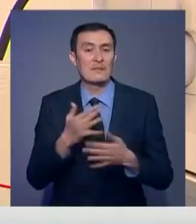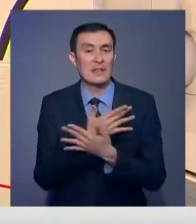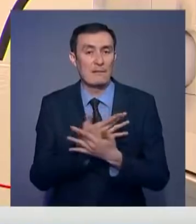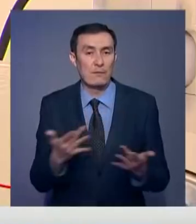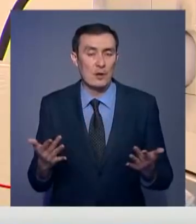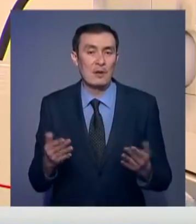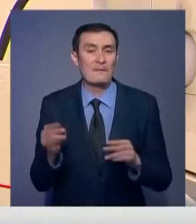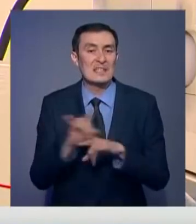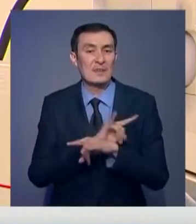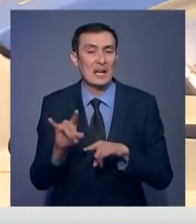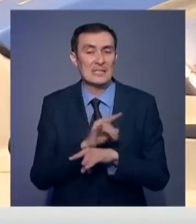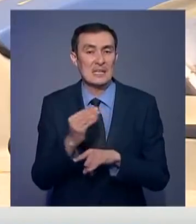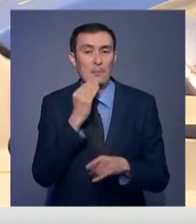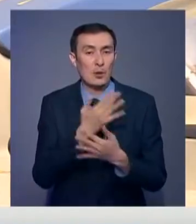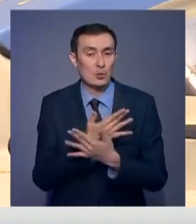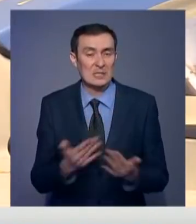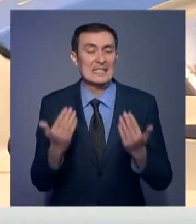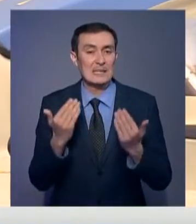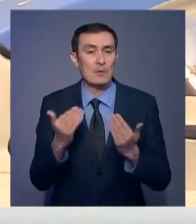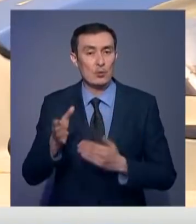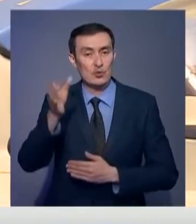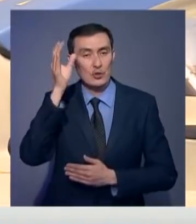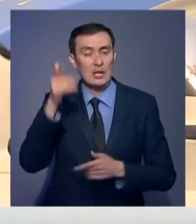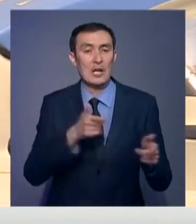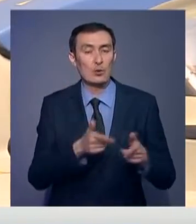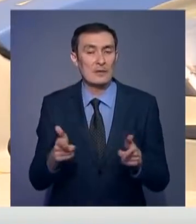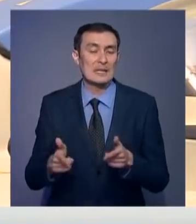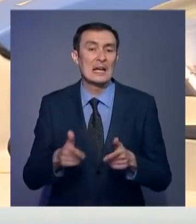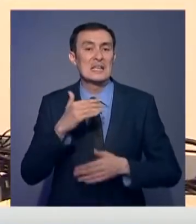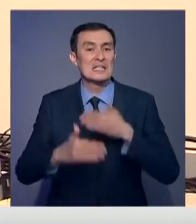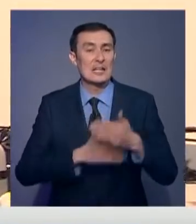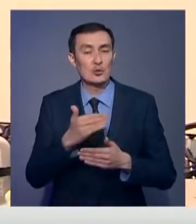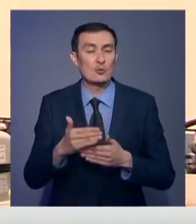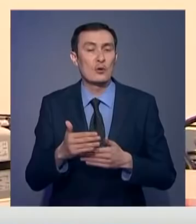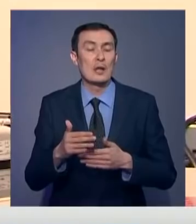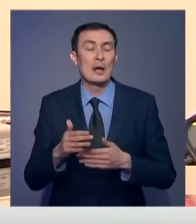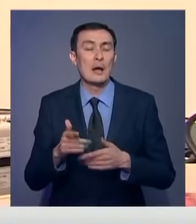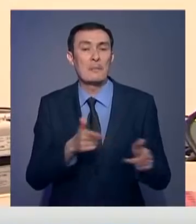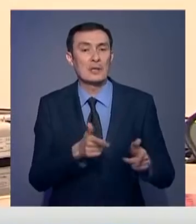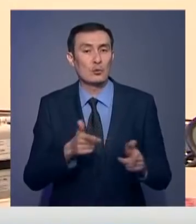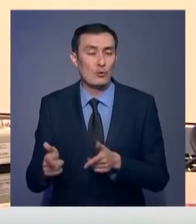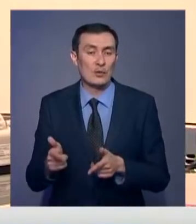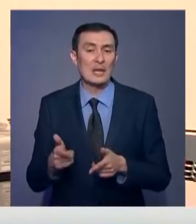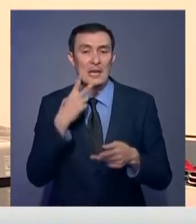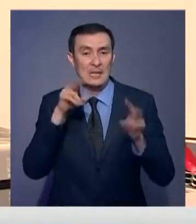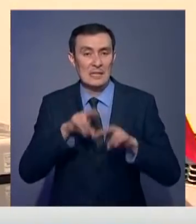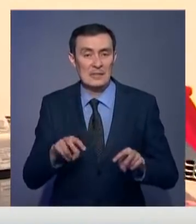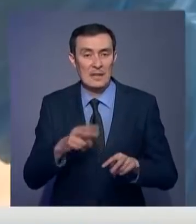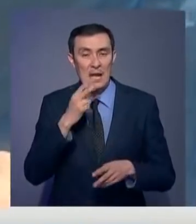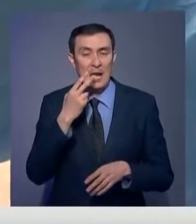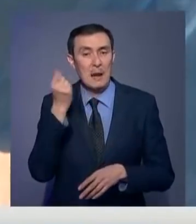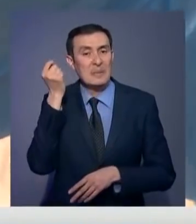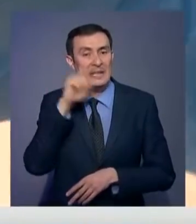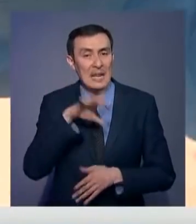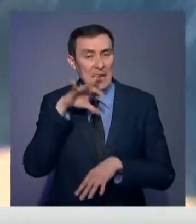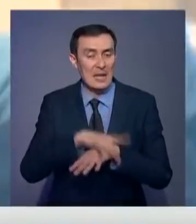видовой фальсификации продукции. Теперь ученые готовятся к следующему этапу, а именно к разработке тестов для